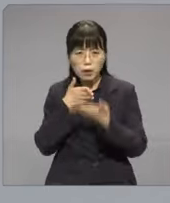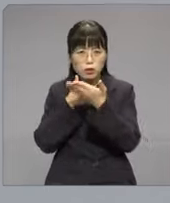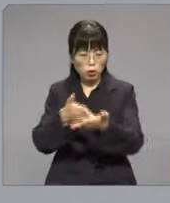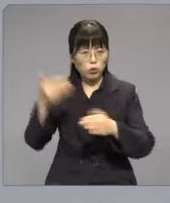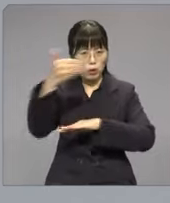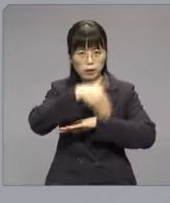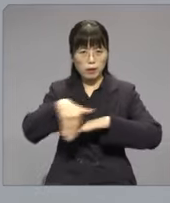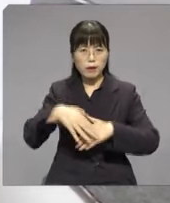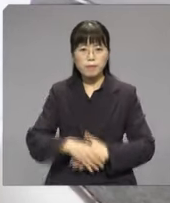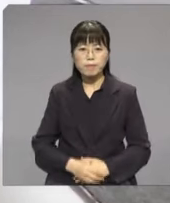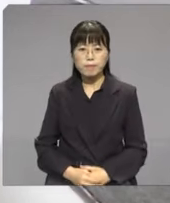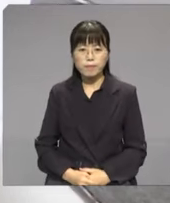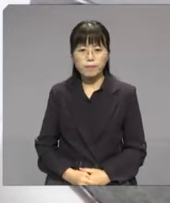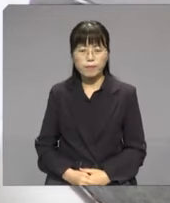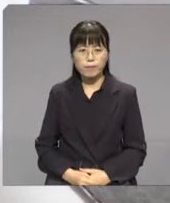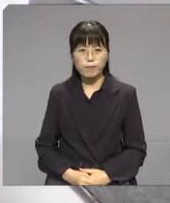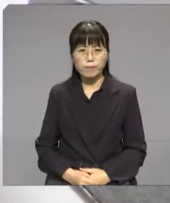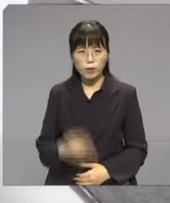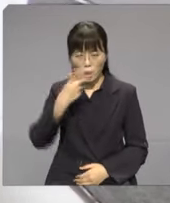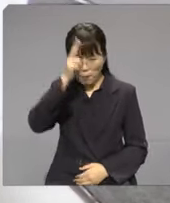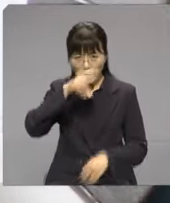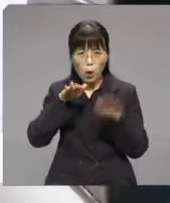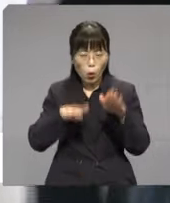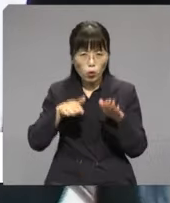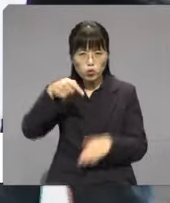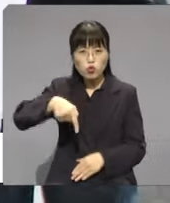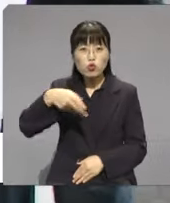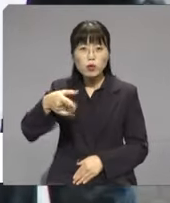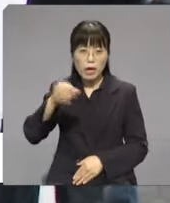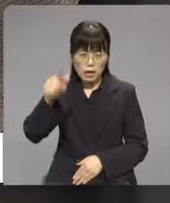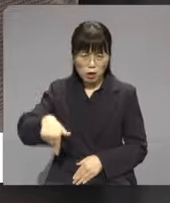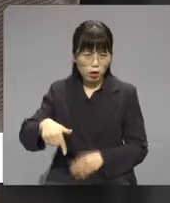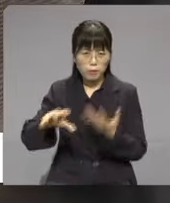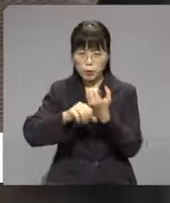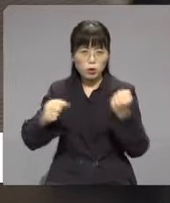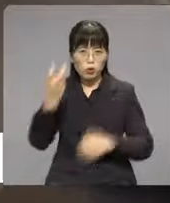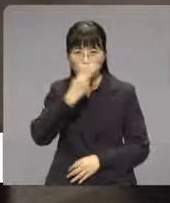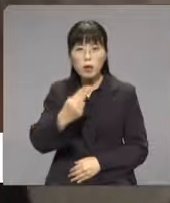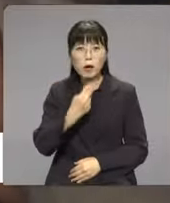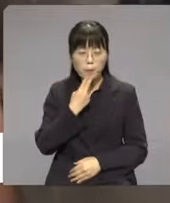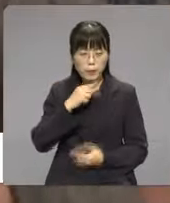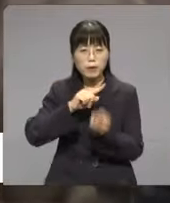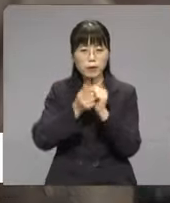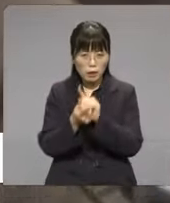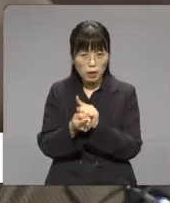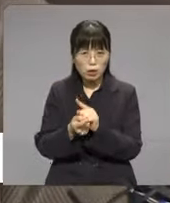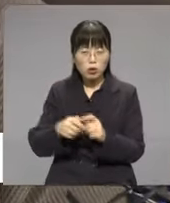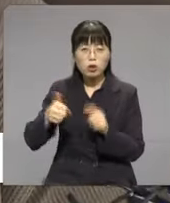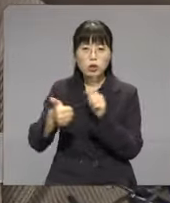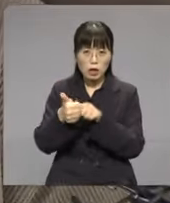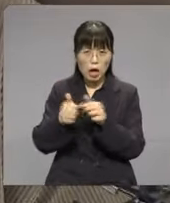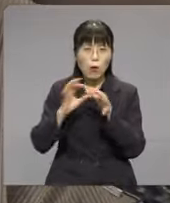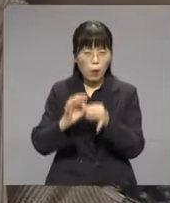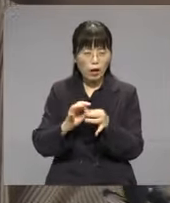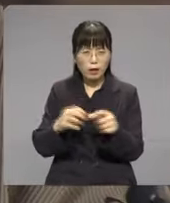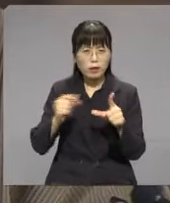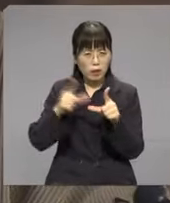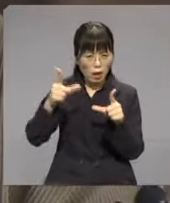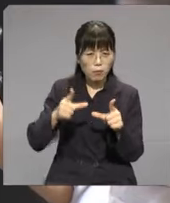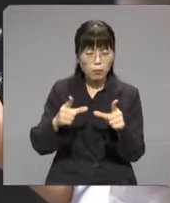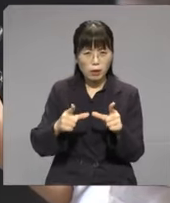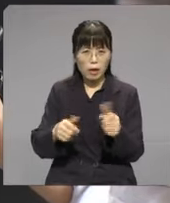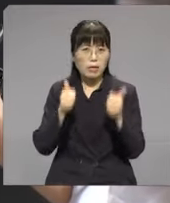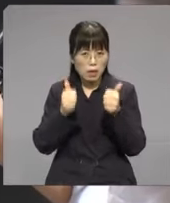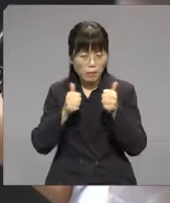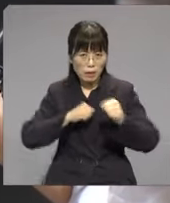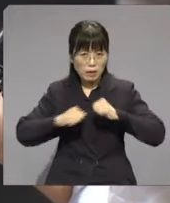제출하겠다고 밝혔습니다. 검찰은 오늘 구재혁에 대한 별도 조사는 하지 않는 대신 구재혁과 관련한 다수의 수사와